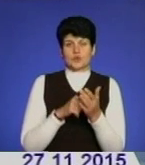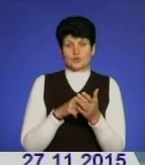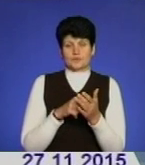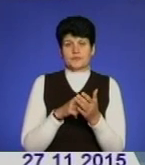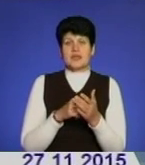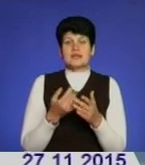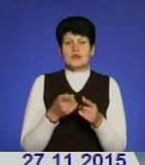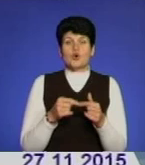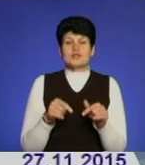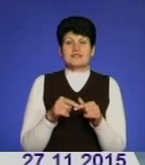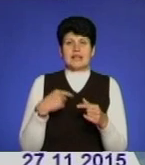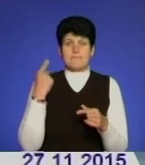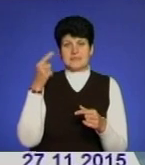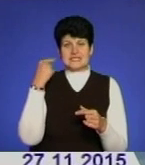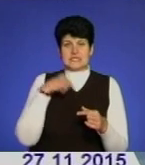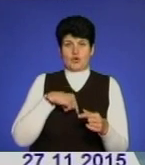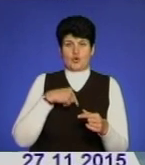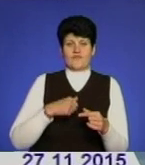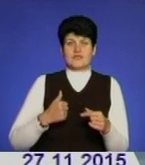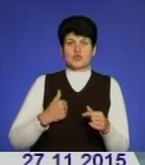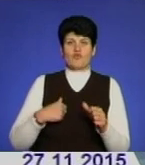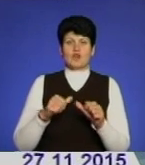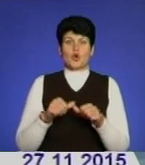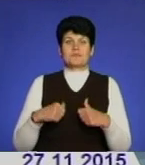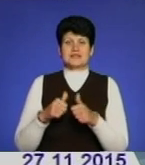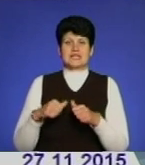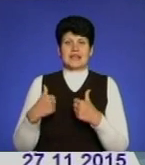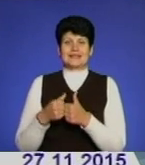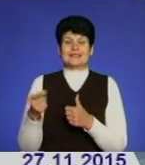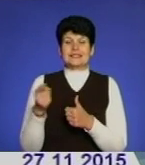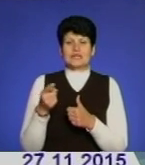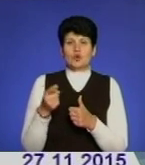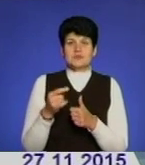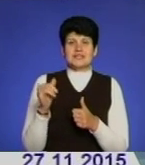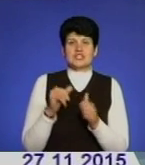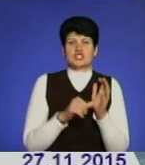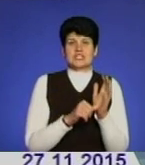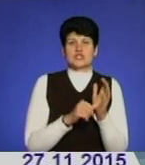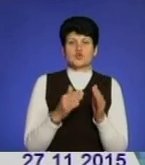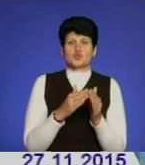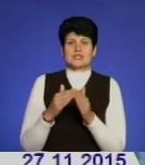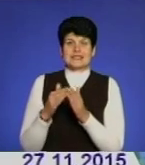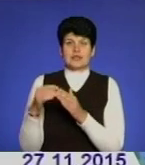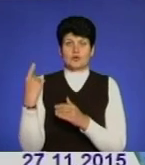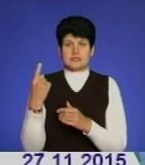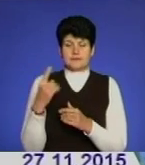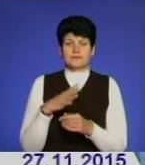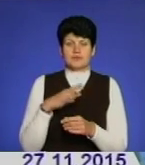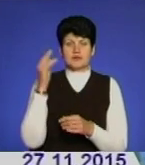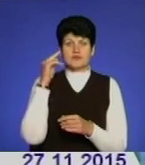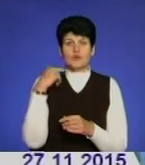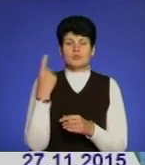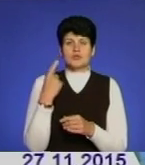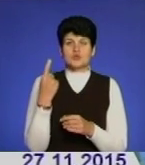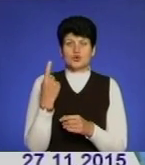Їх організували для психологів із військових комісаріатів Тернопільської та 6 сусідніх областей. Відбулися навчання в обласному